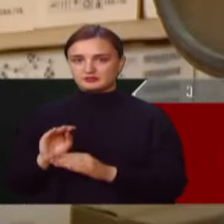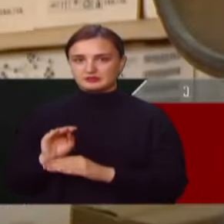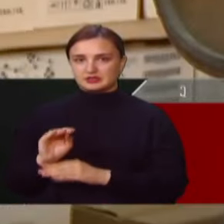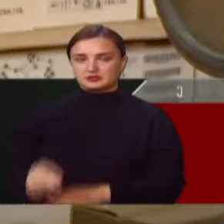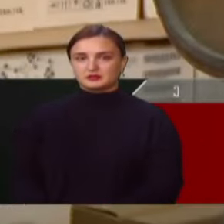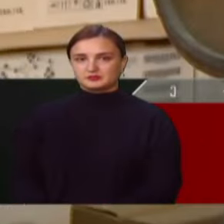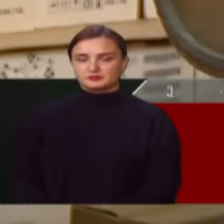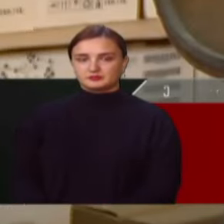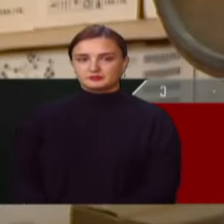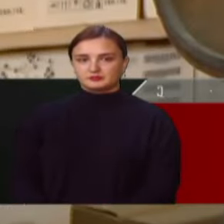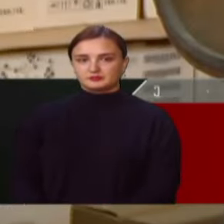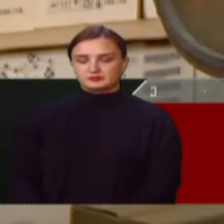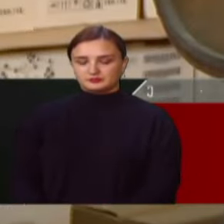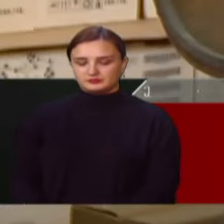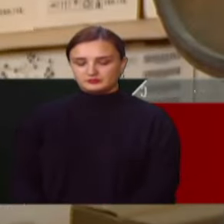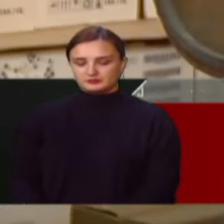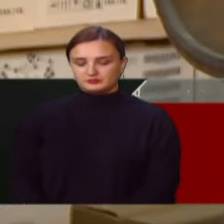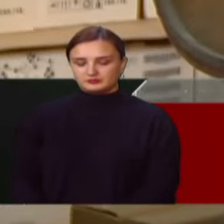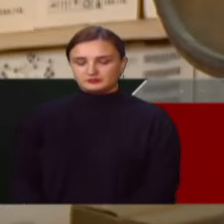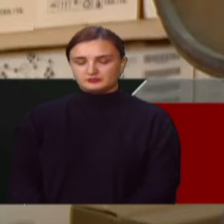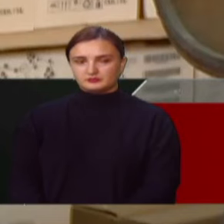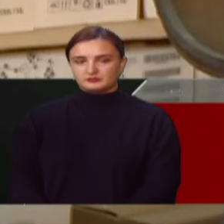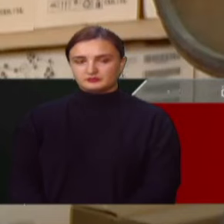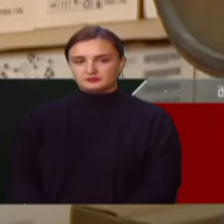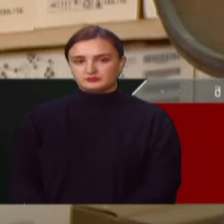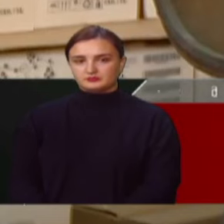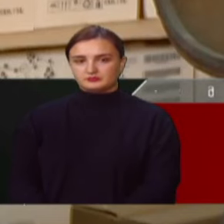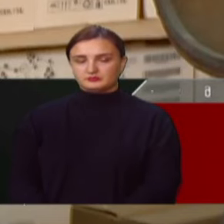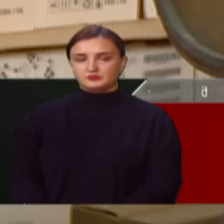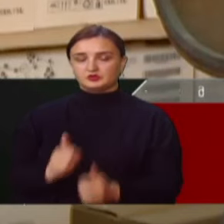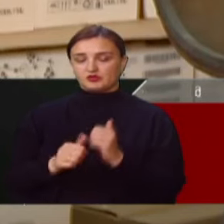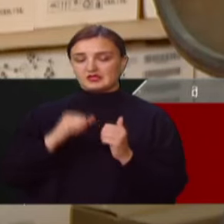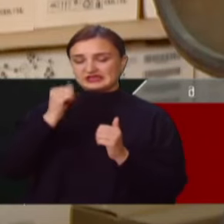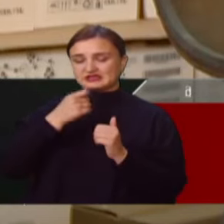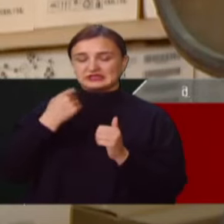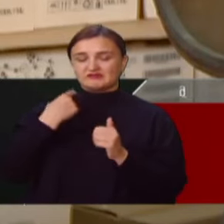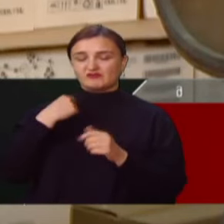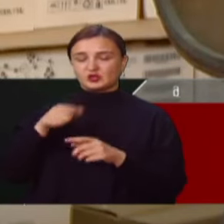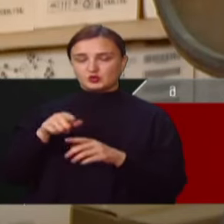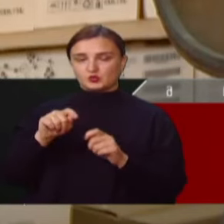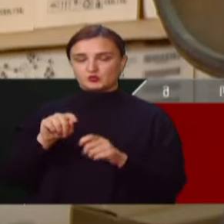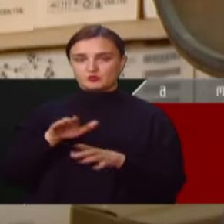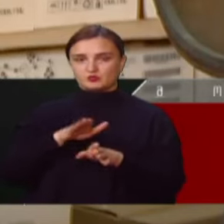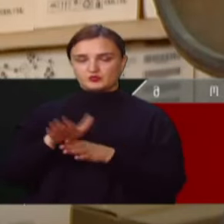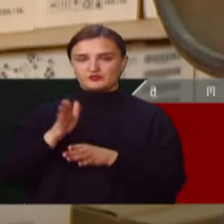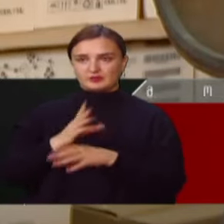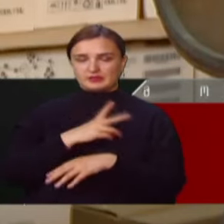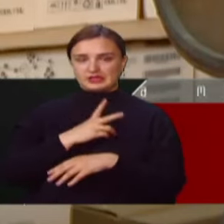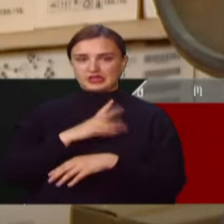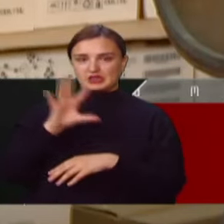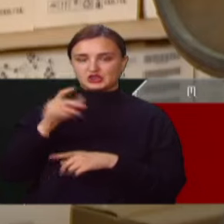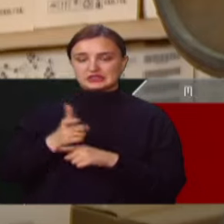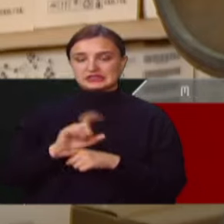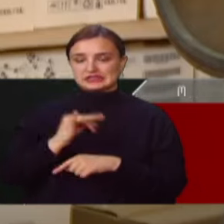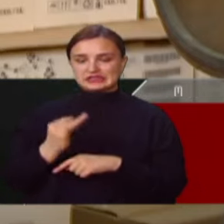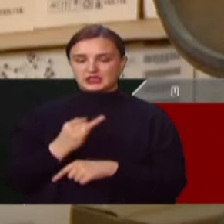თითქმის მზარდია ჩვენი კომპანიიდან ღვინოების პროდუქციის გადატვირთვა დიდ ბრიტანეთში და